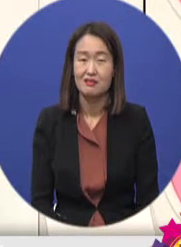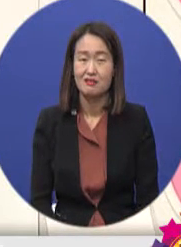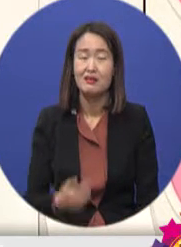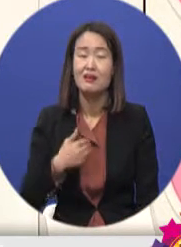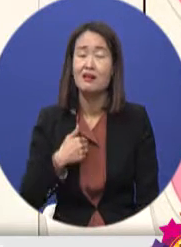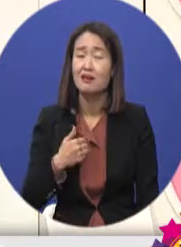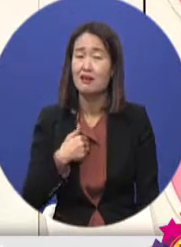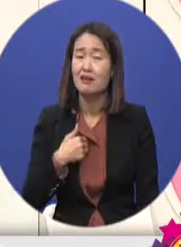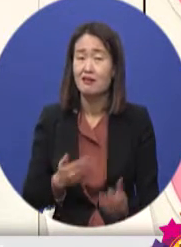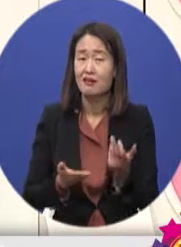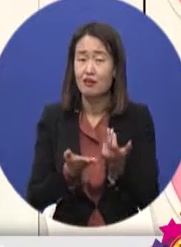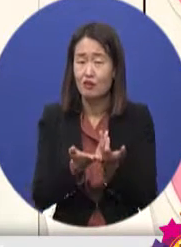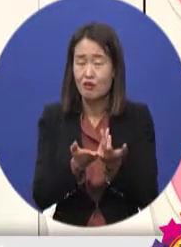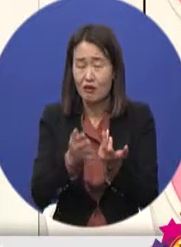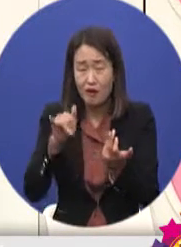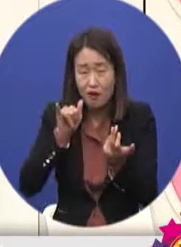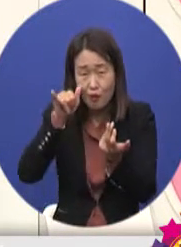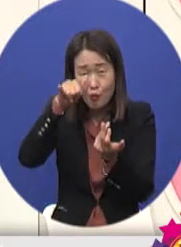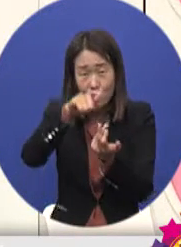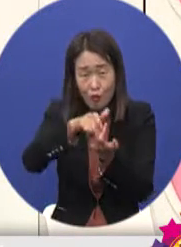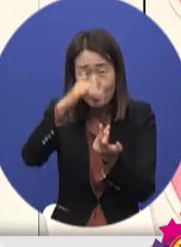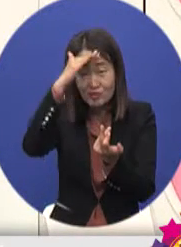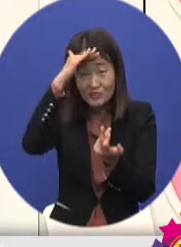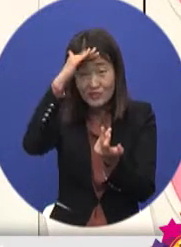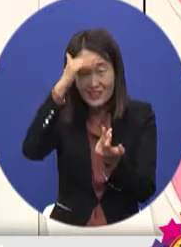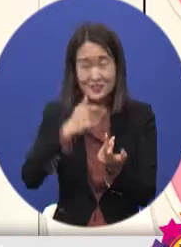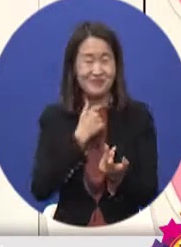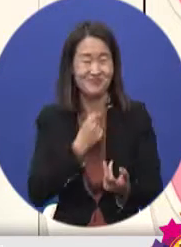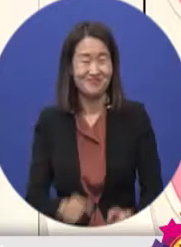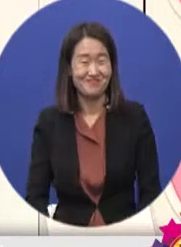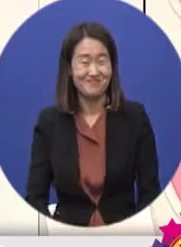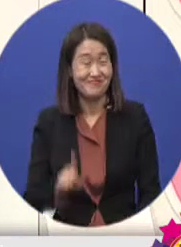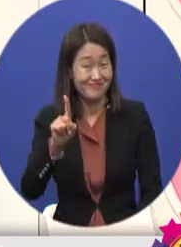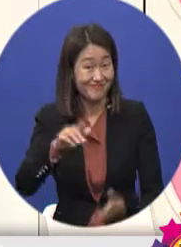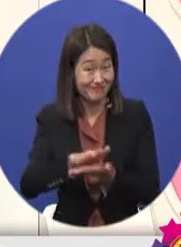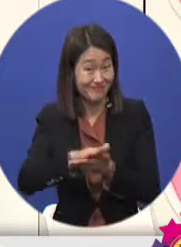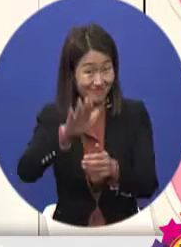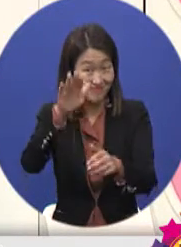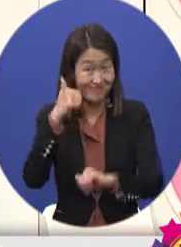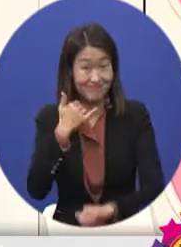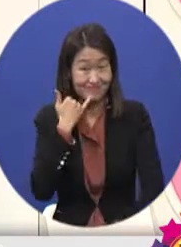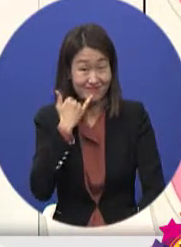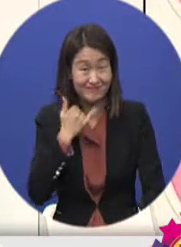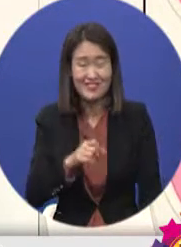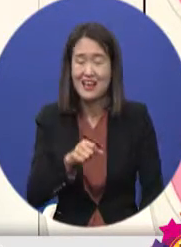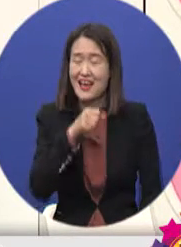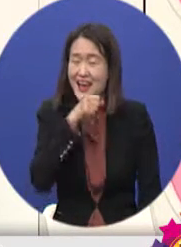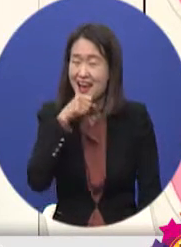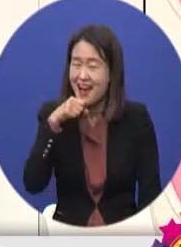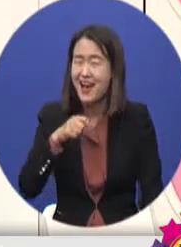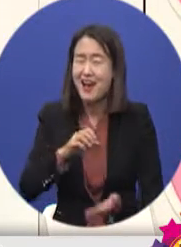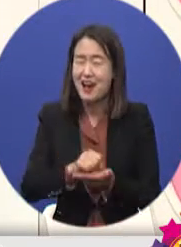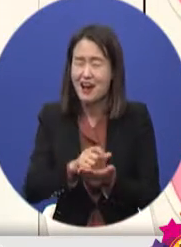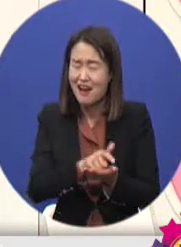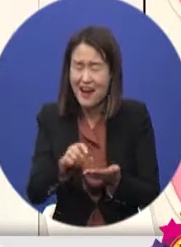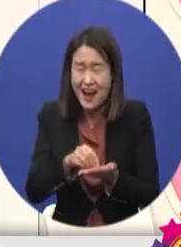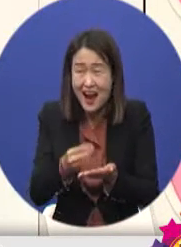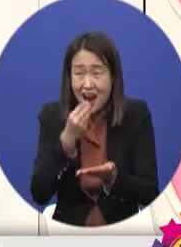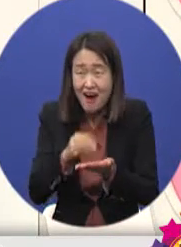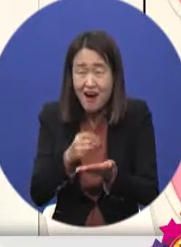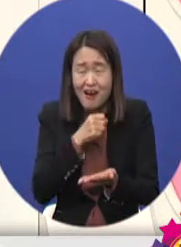저도 가보고, 구경하러 가보고 싶더라고요. 예, 한번 놀러 오시고 그러세요. 네, 제주도 음식도 맛있고. 예.